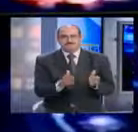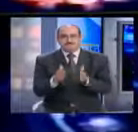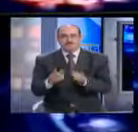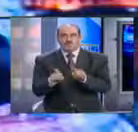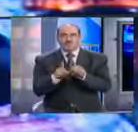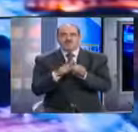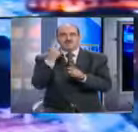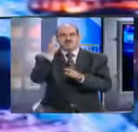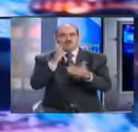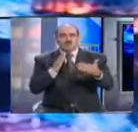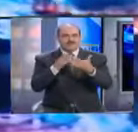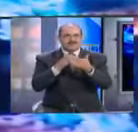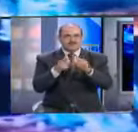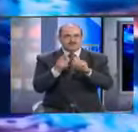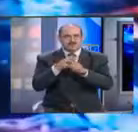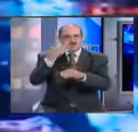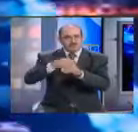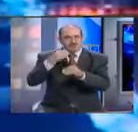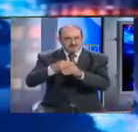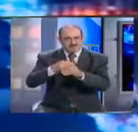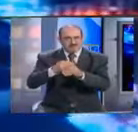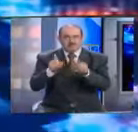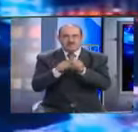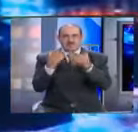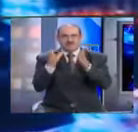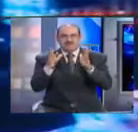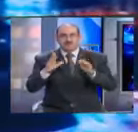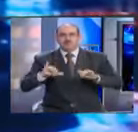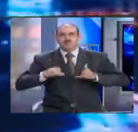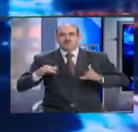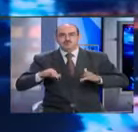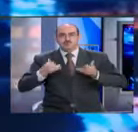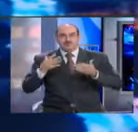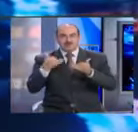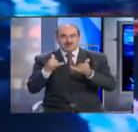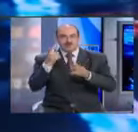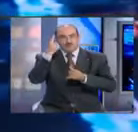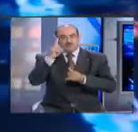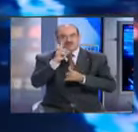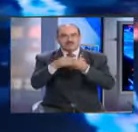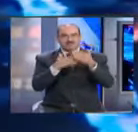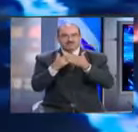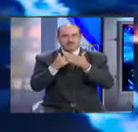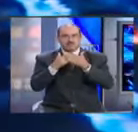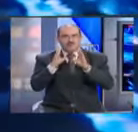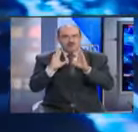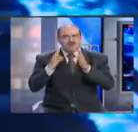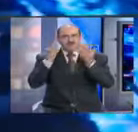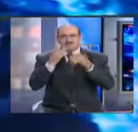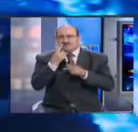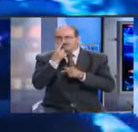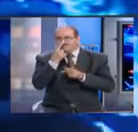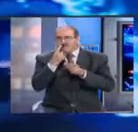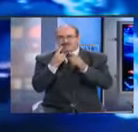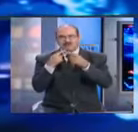وبهدف تكوينهم المبكر وفسح المجال للشباب الجزائري لتنمية مواهبه وهوايته في